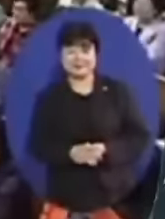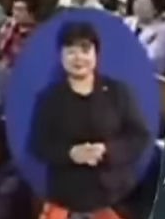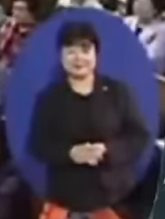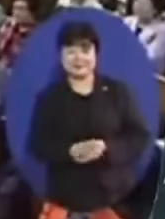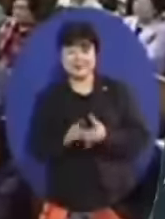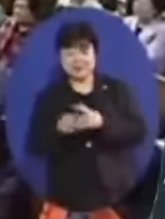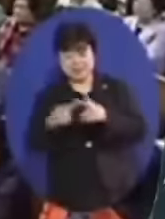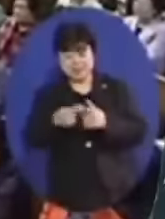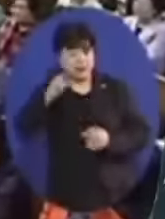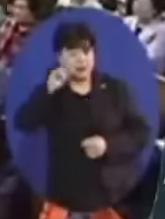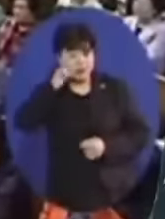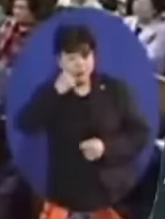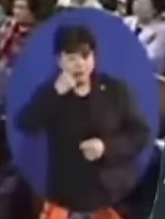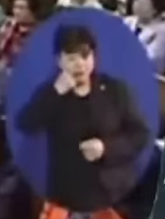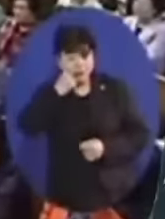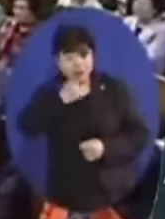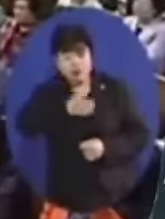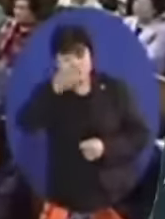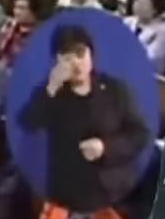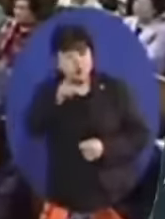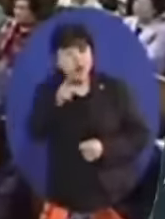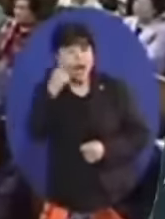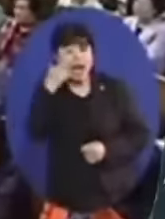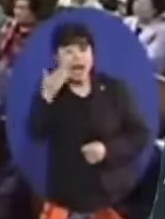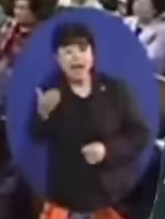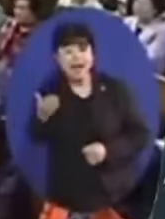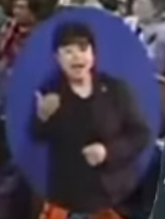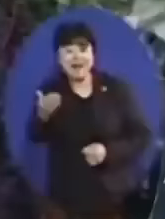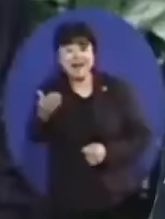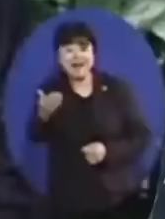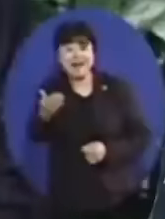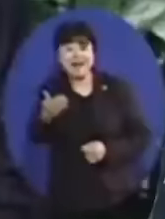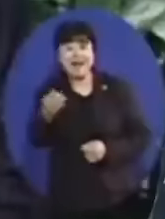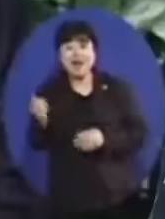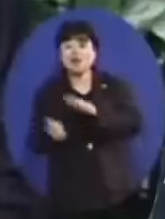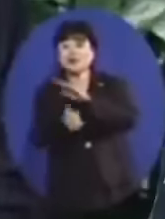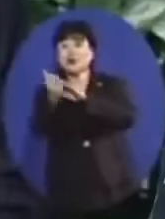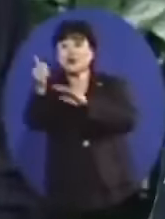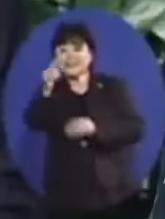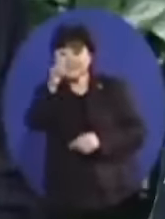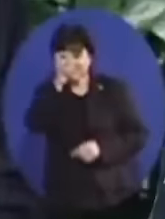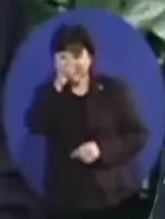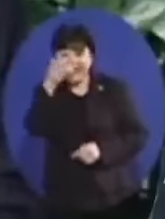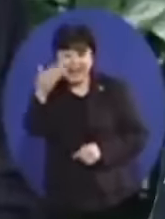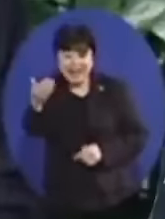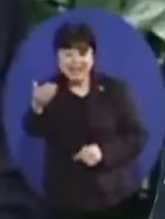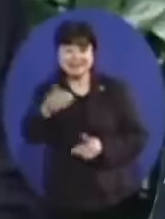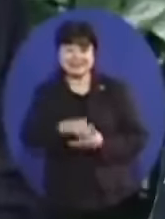이해하기가 힘이 듭니다. 꿈이란 무엇입니까? 여러분 소원하는 것이 있죠.